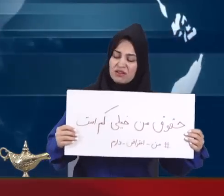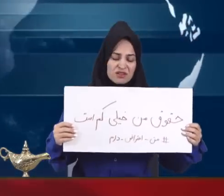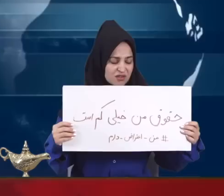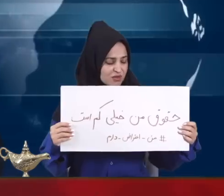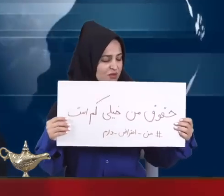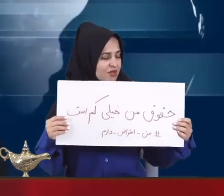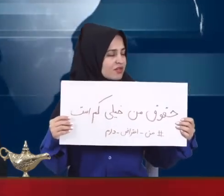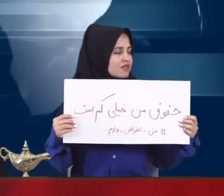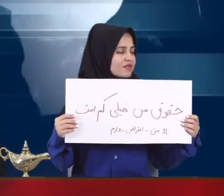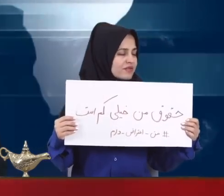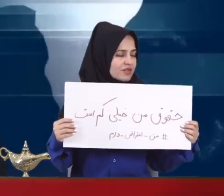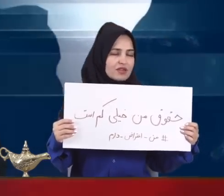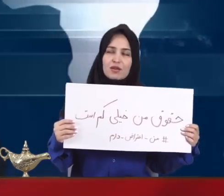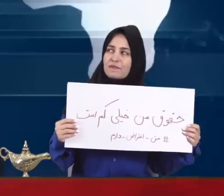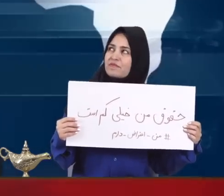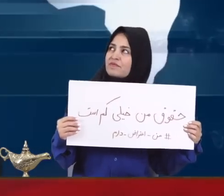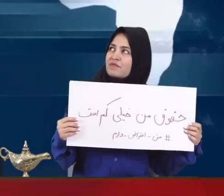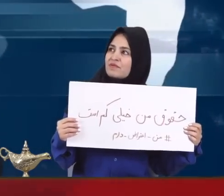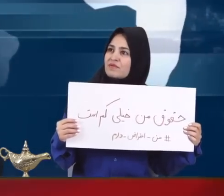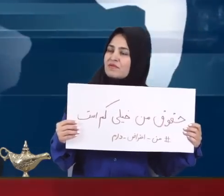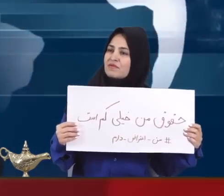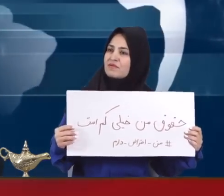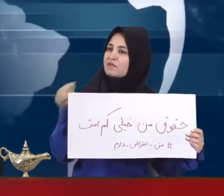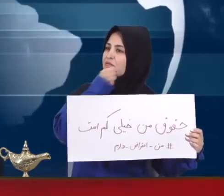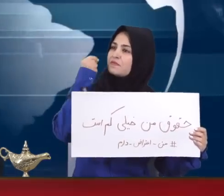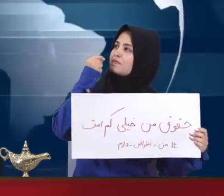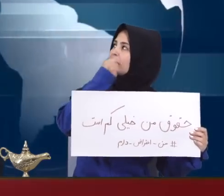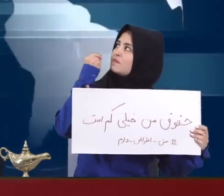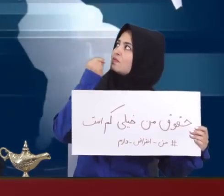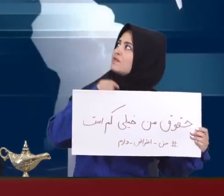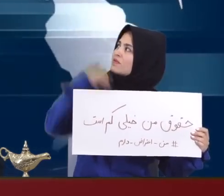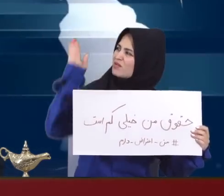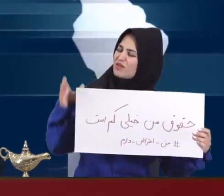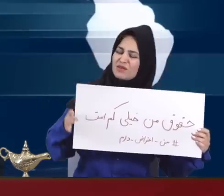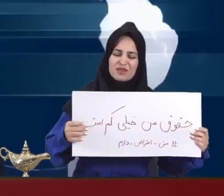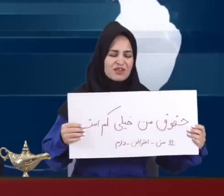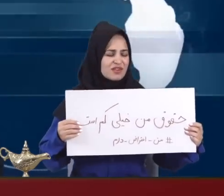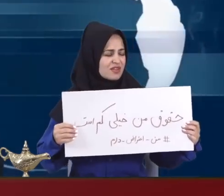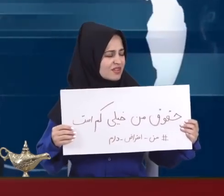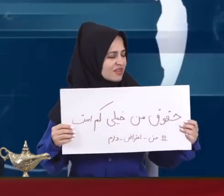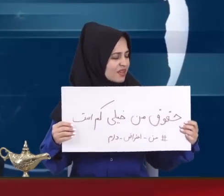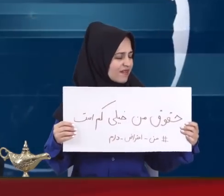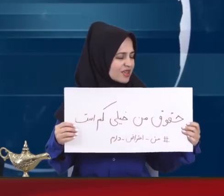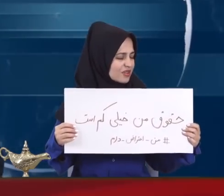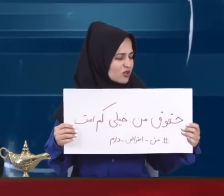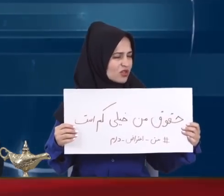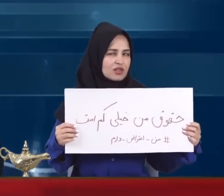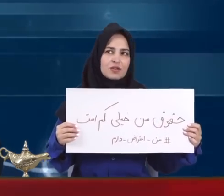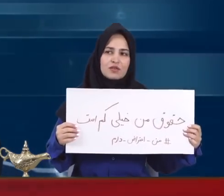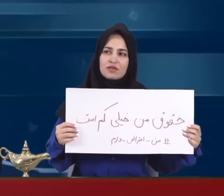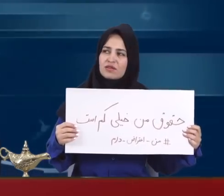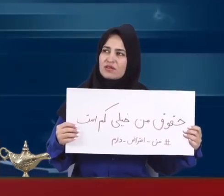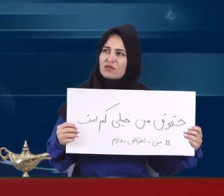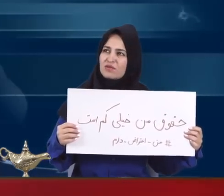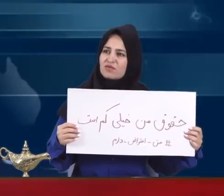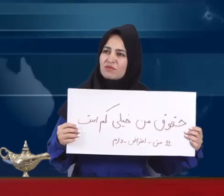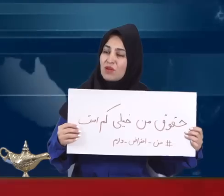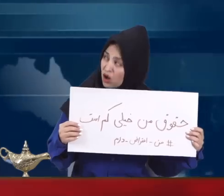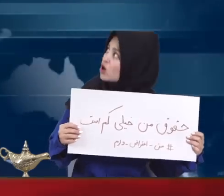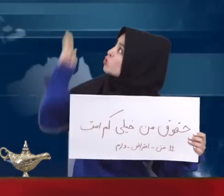میکشید میخورد تو سر ایشونو میرفت تو گل. بعد حالا اینا میگن ما قهرمان، نه اینا قهرمانای ما نیستن.